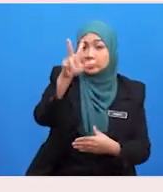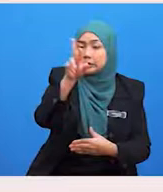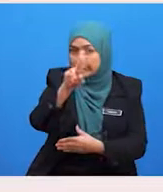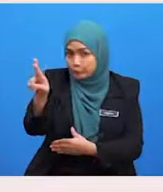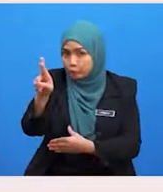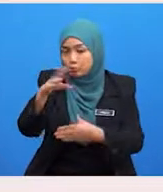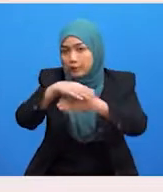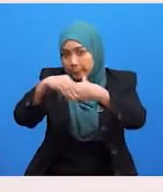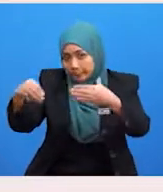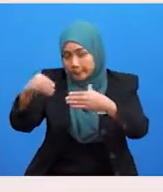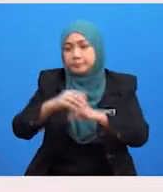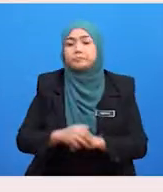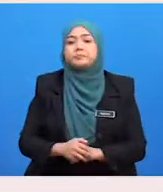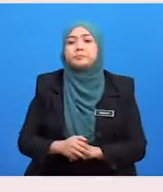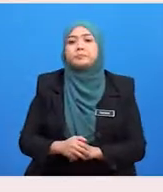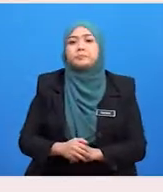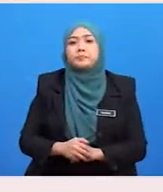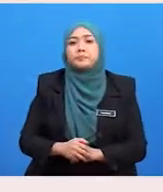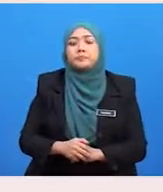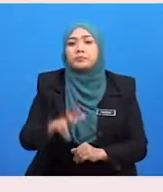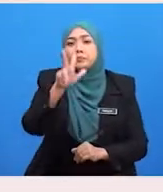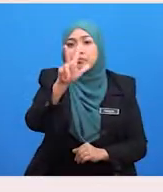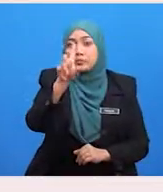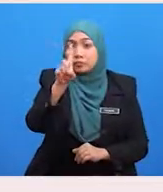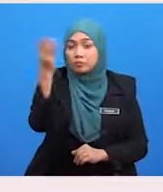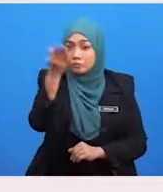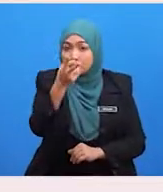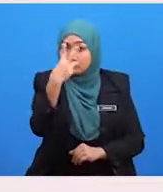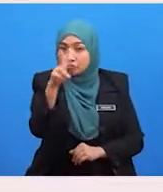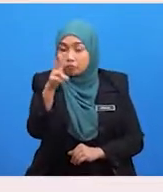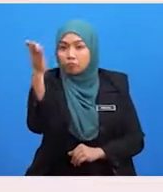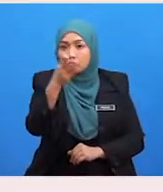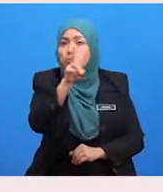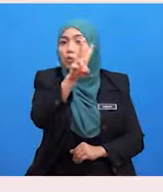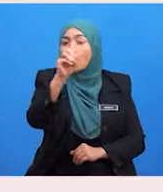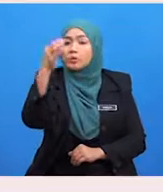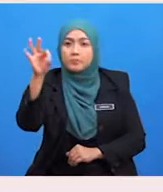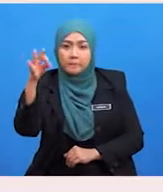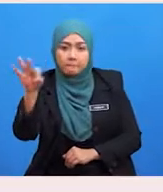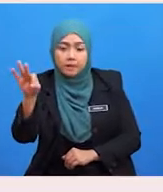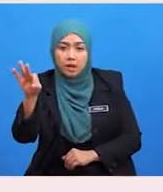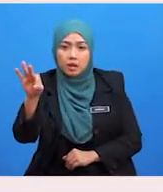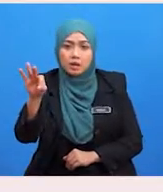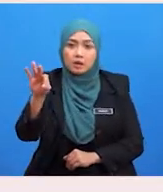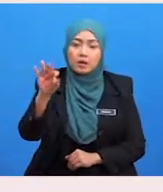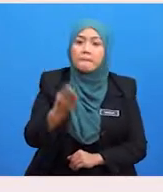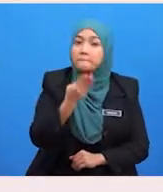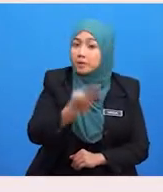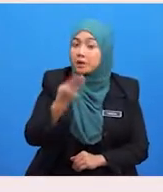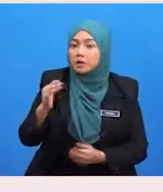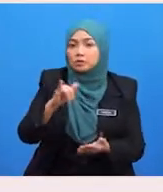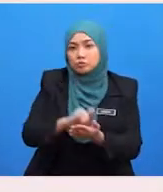Pada akhir tempoh perakaunan 31 Disember 2019, perabot tersebut dinilai